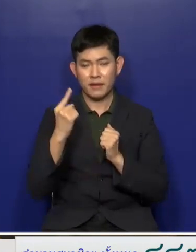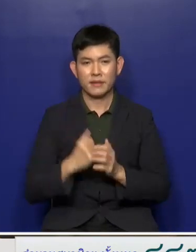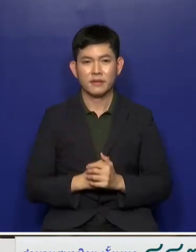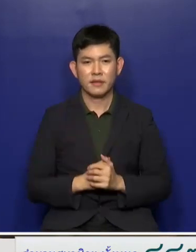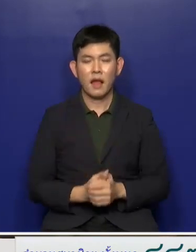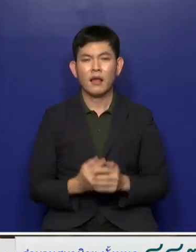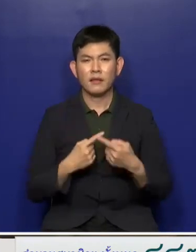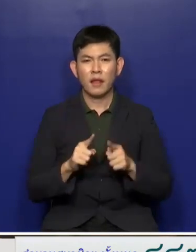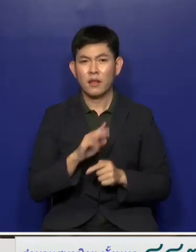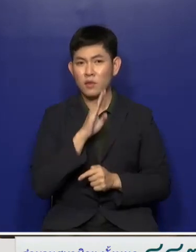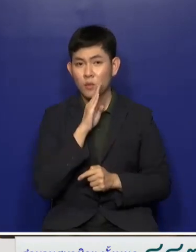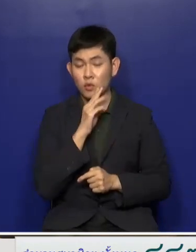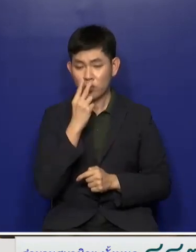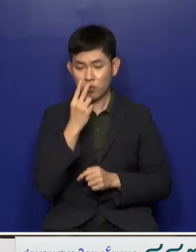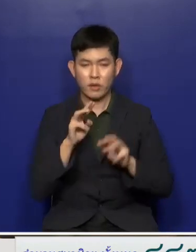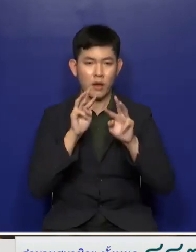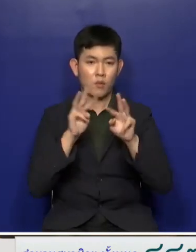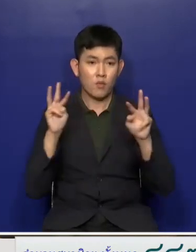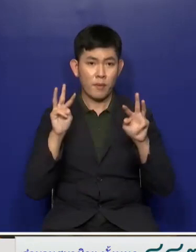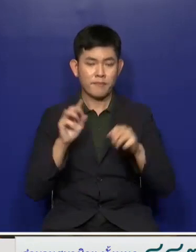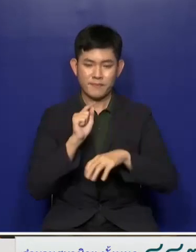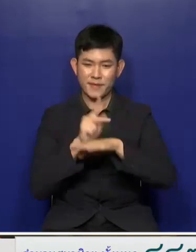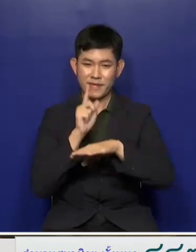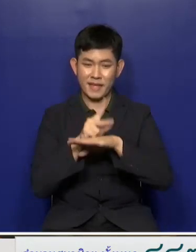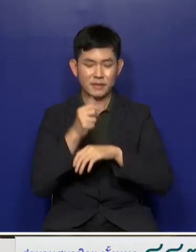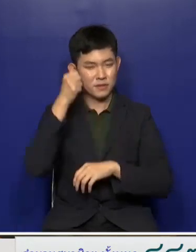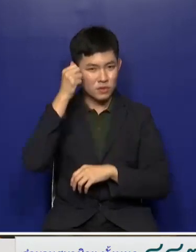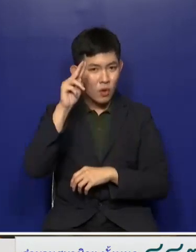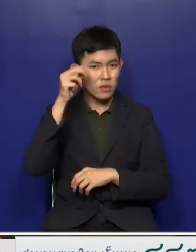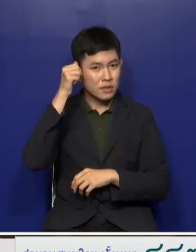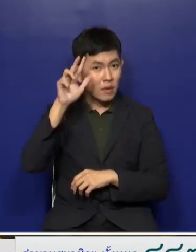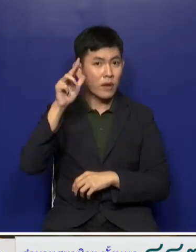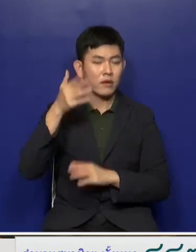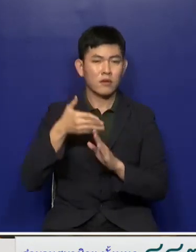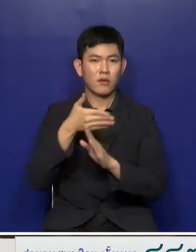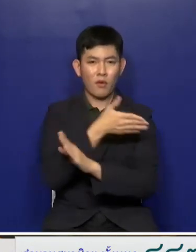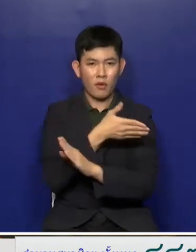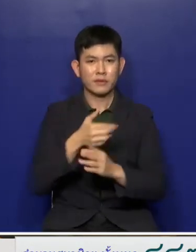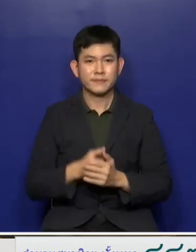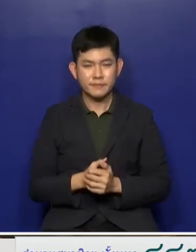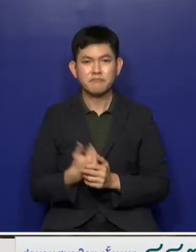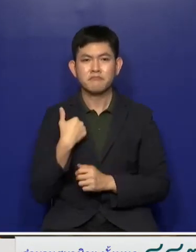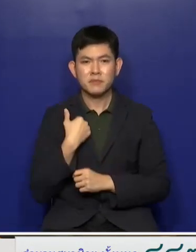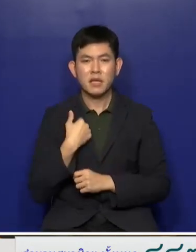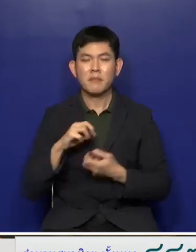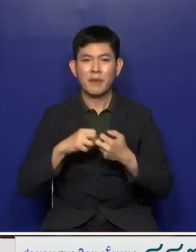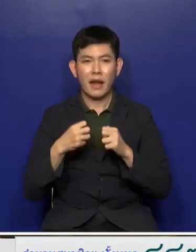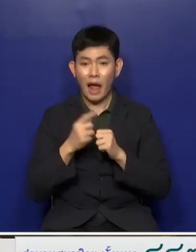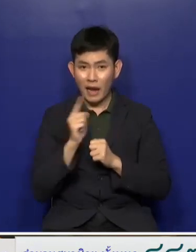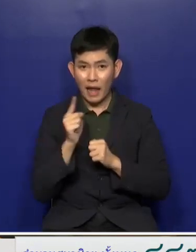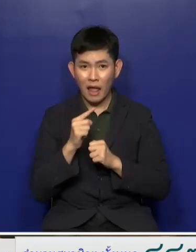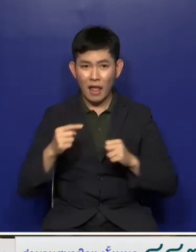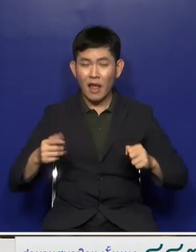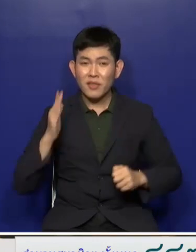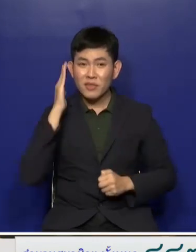ดูในอินเทอร์เน็ตเมื่อ 2-3 วันที่ผ่านมาเนี่ยเราบอกว่าสงครามอนาคตข้างหน้าเนี่ยมันไม่ได้ร